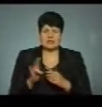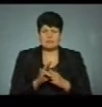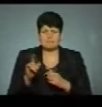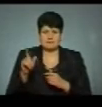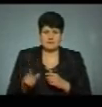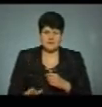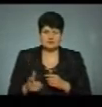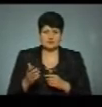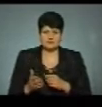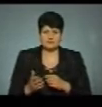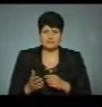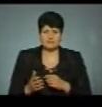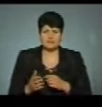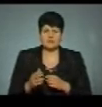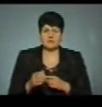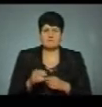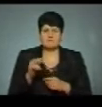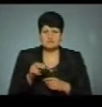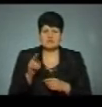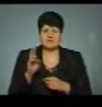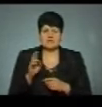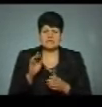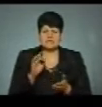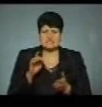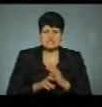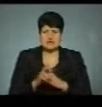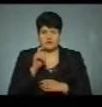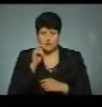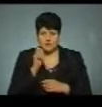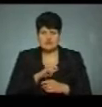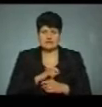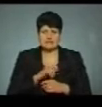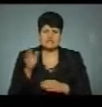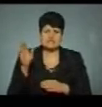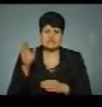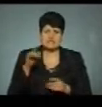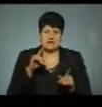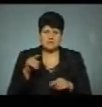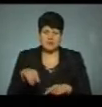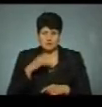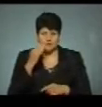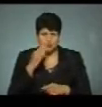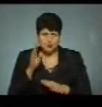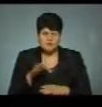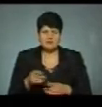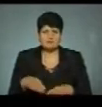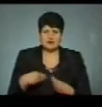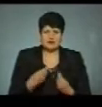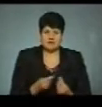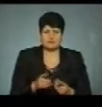Варсонофія, ПЦУ Православної церкви України, Закарпатського і Ужгородського. Він передав, щоб ми відвезли так